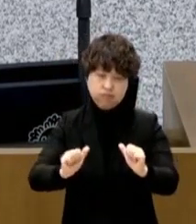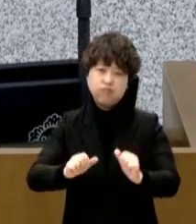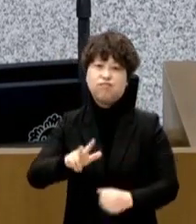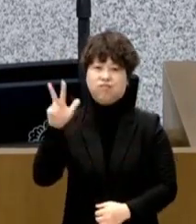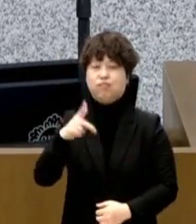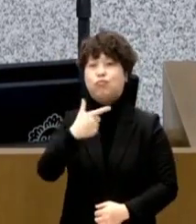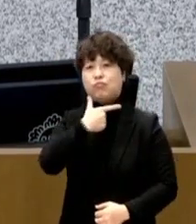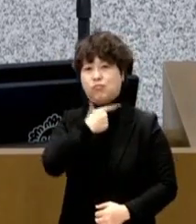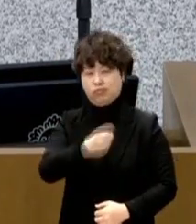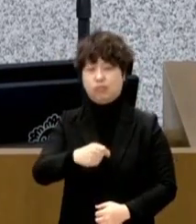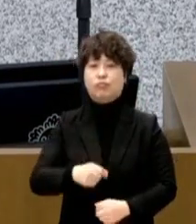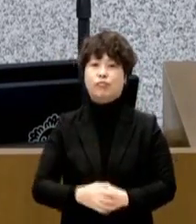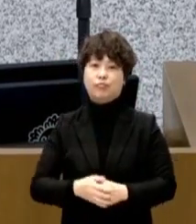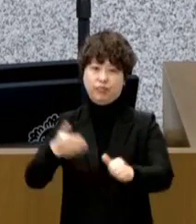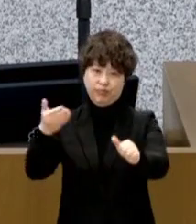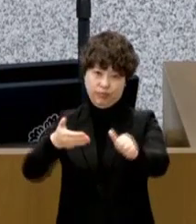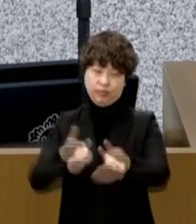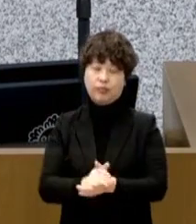다졌으면 합니다.